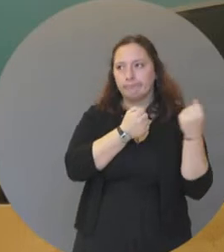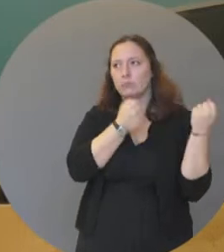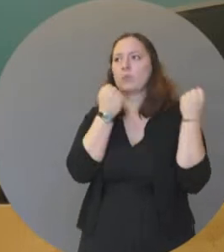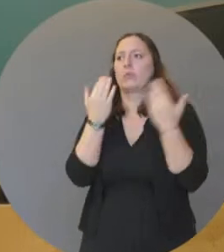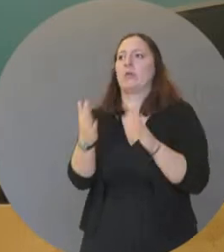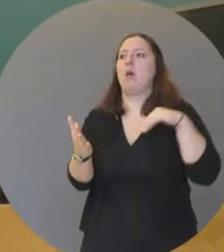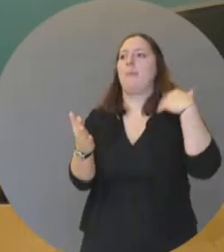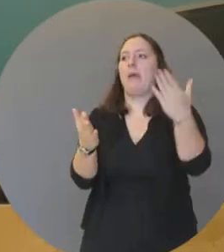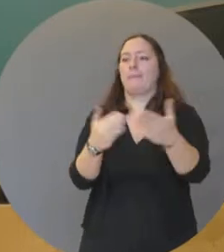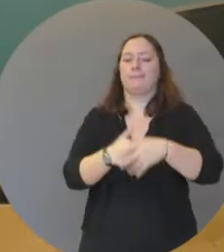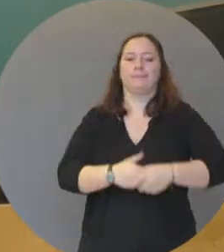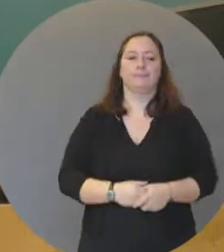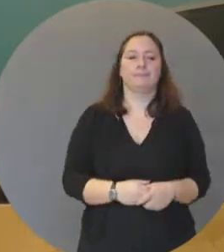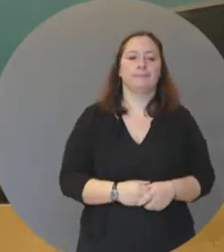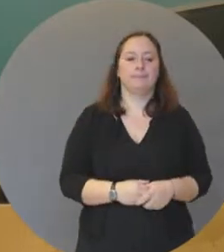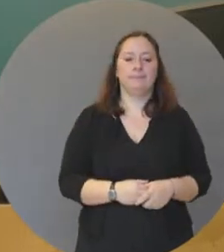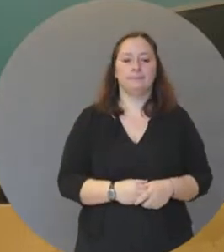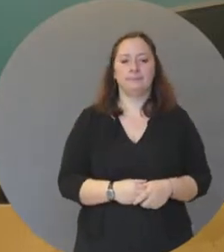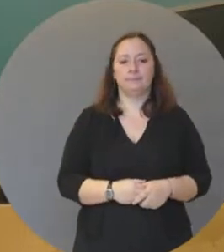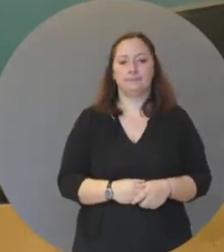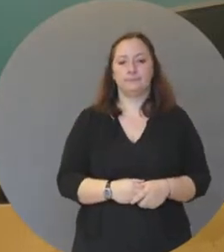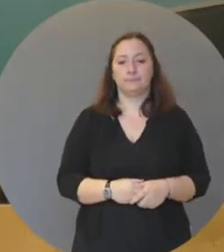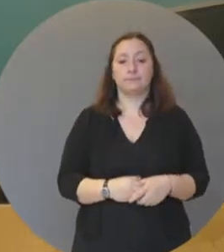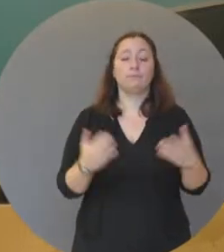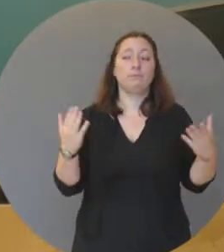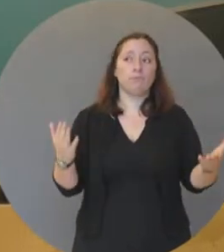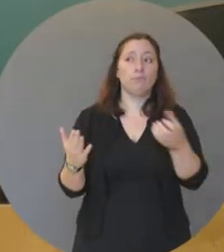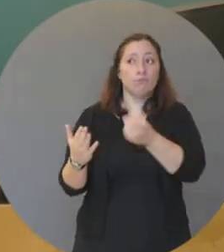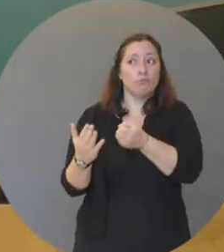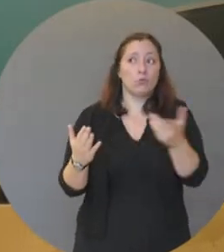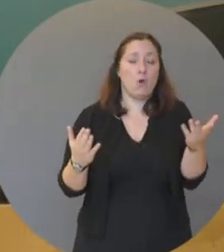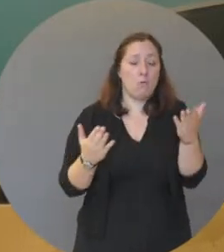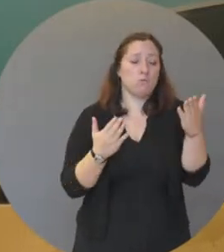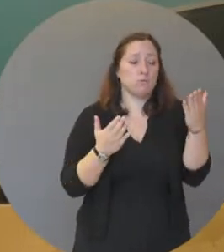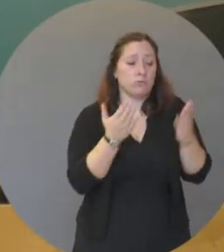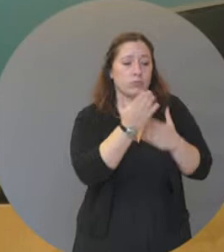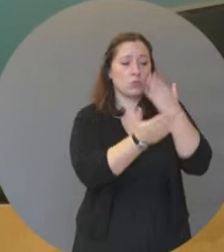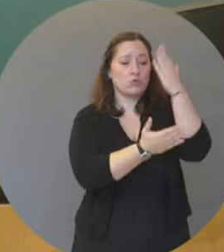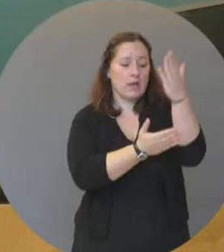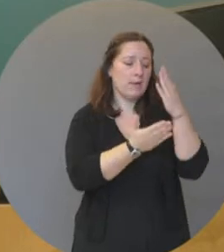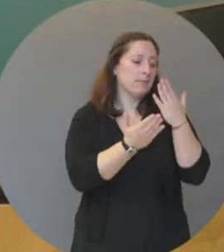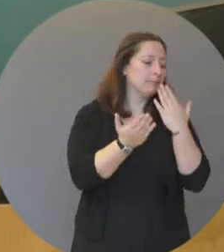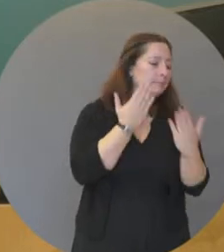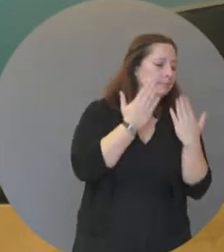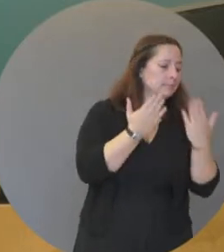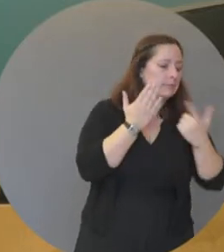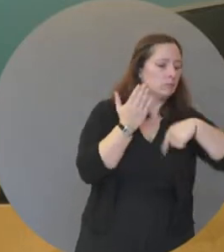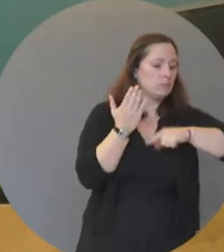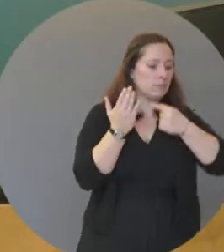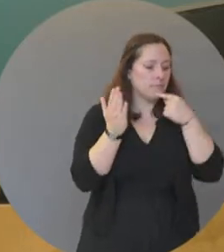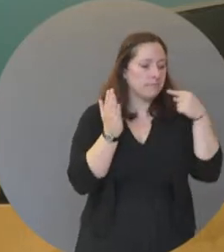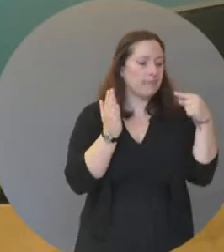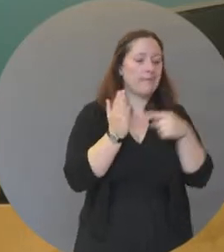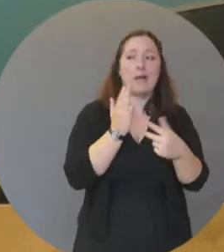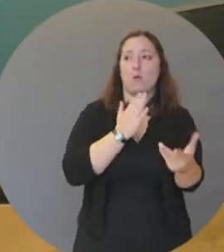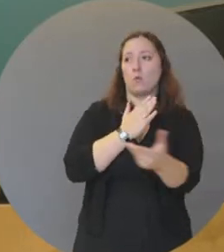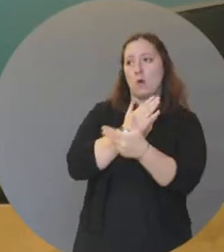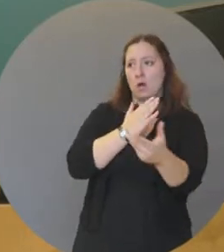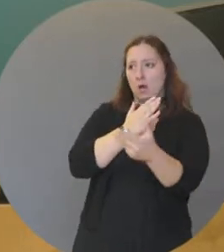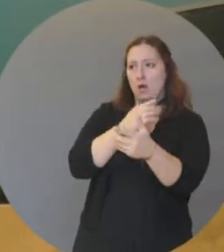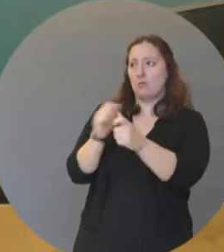l'instar de nombres de nos projets nous défendons un mode d'action partenariat et